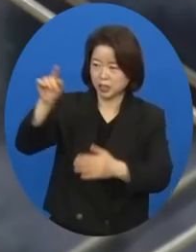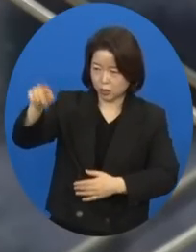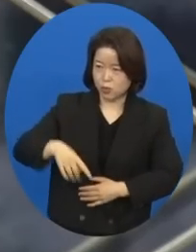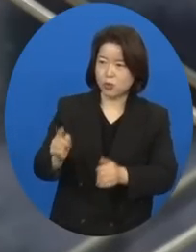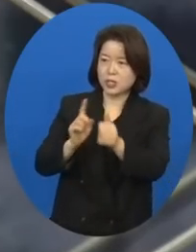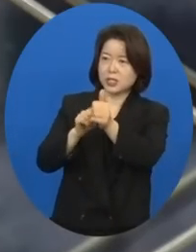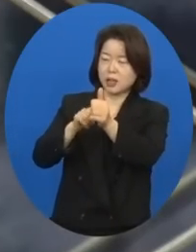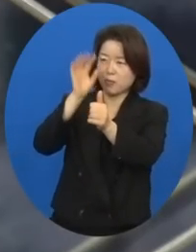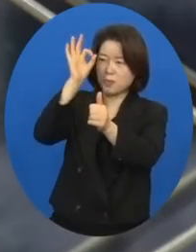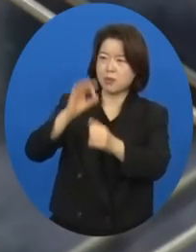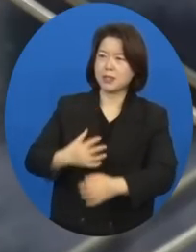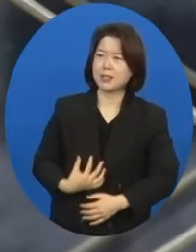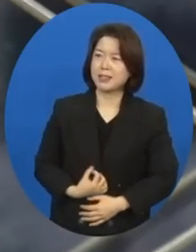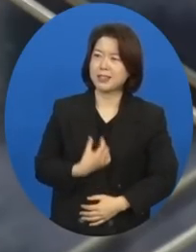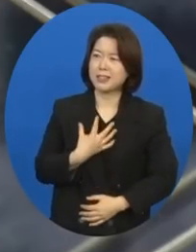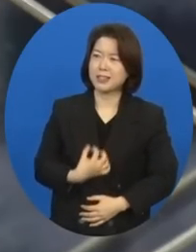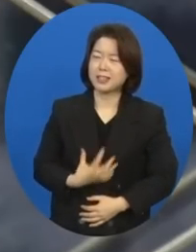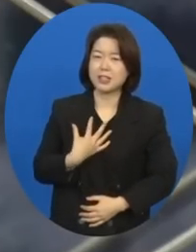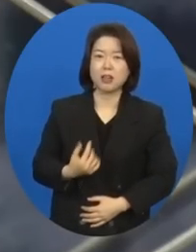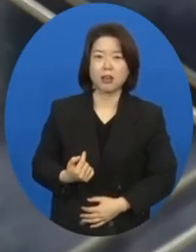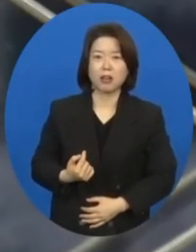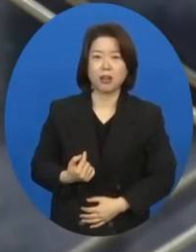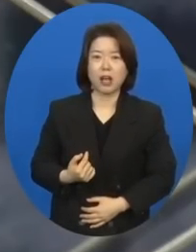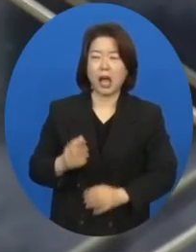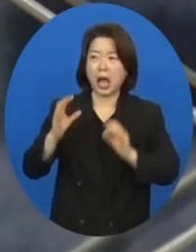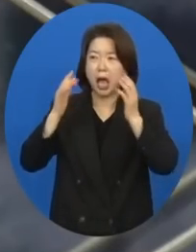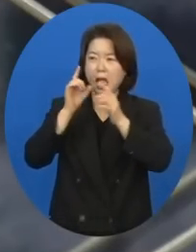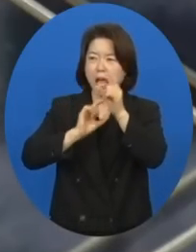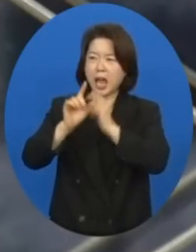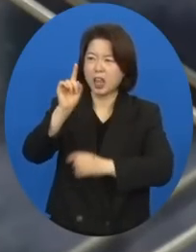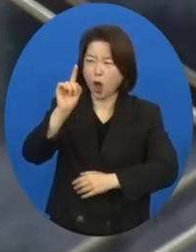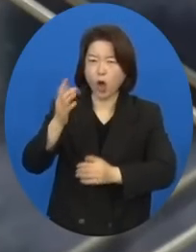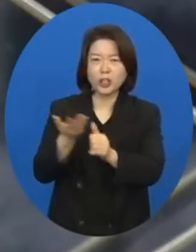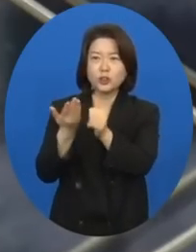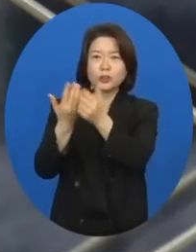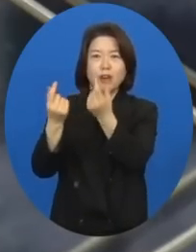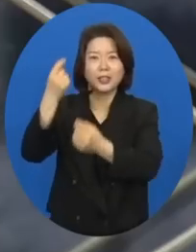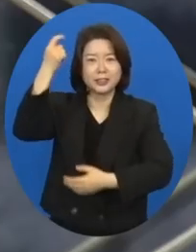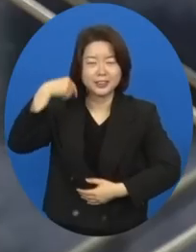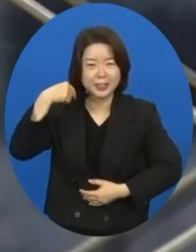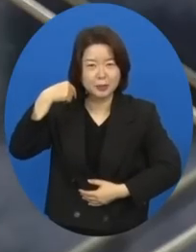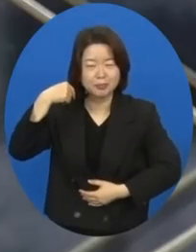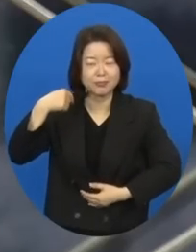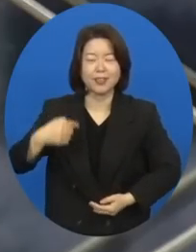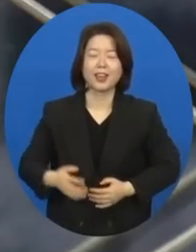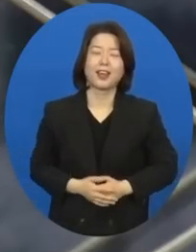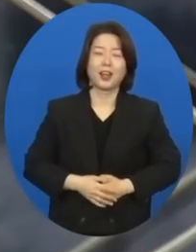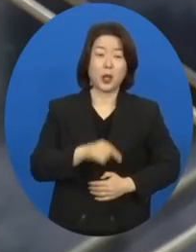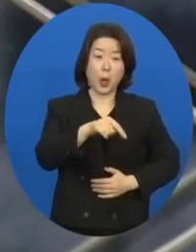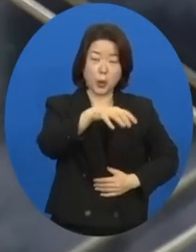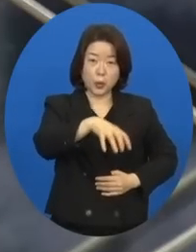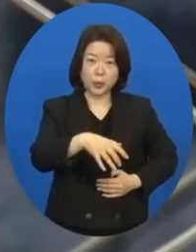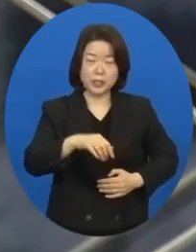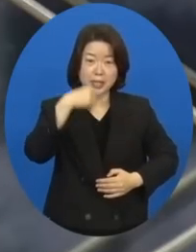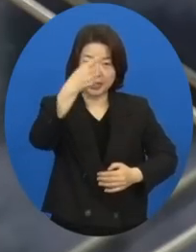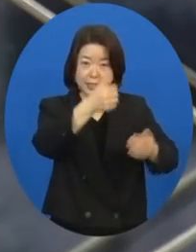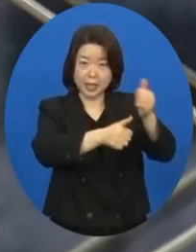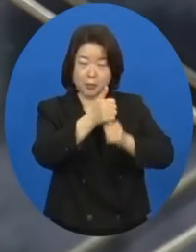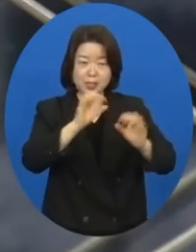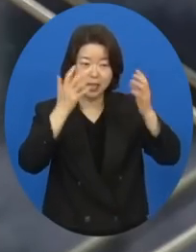왜 끓는 거죠? 애 하나 더 키우는 것 같고 우리 또 이 자리에 많은 다음 세들이 나와 있는데